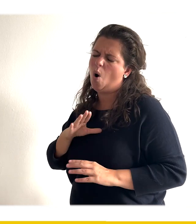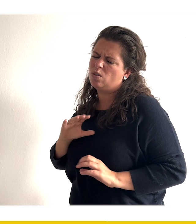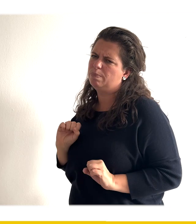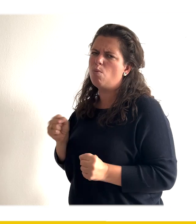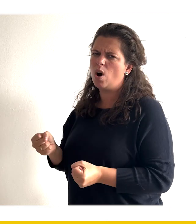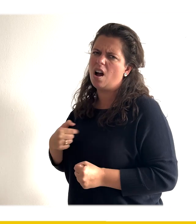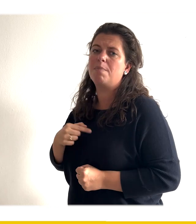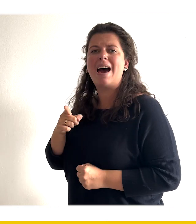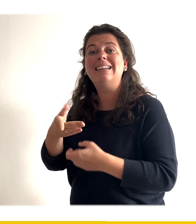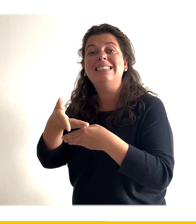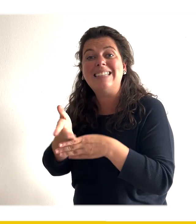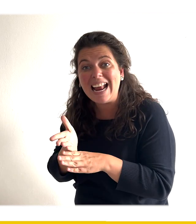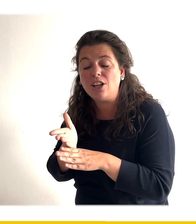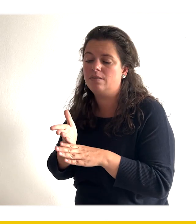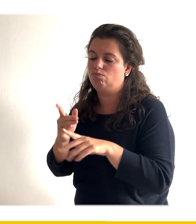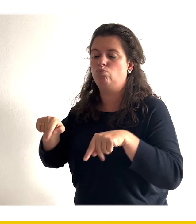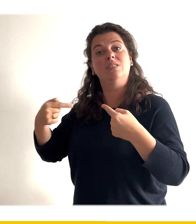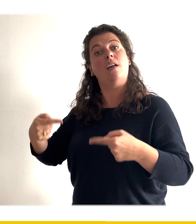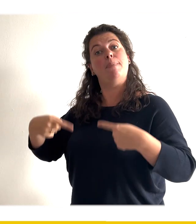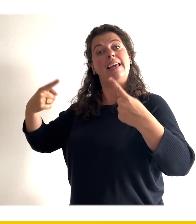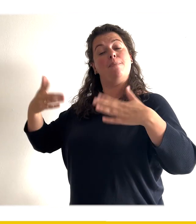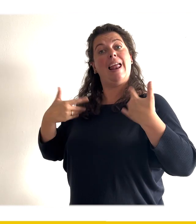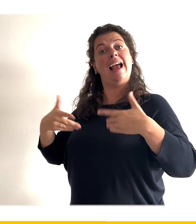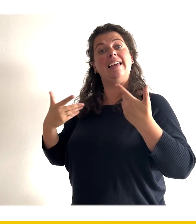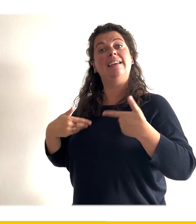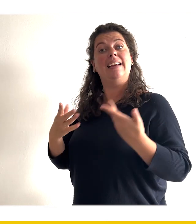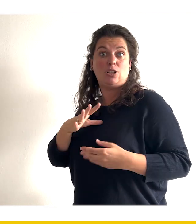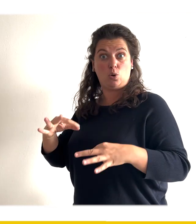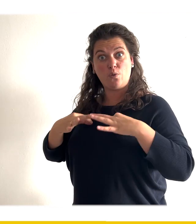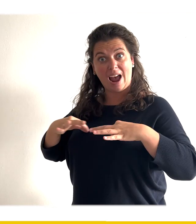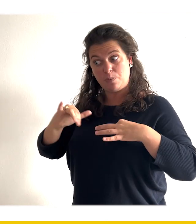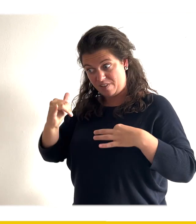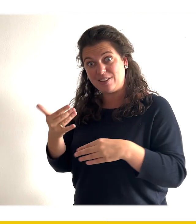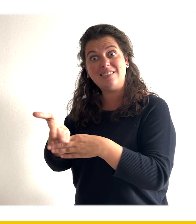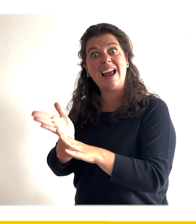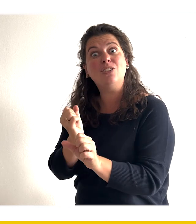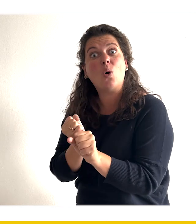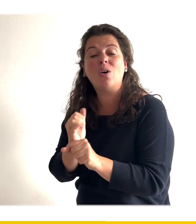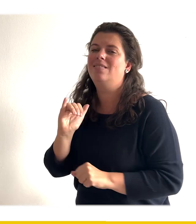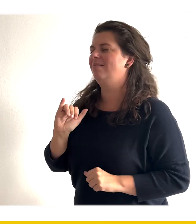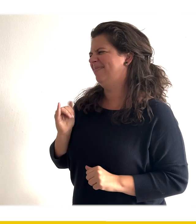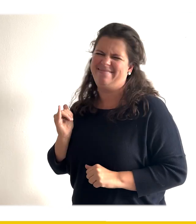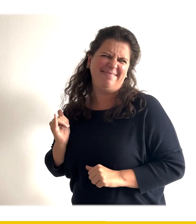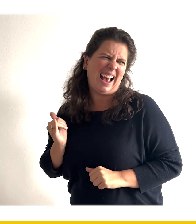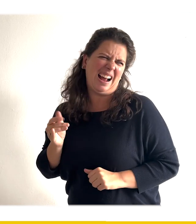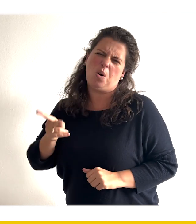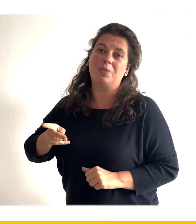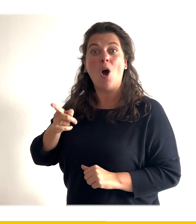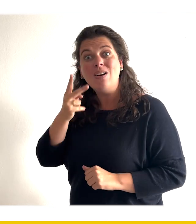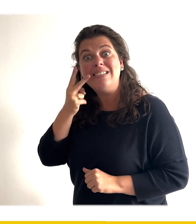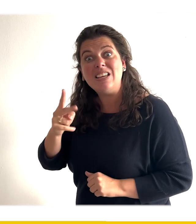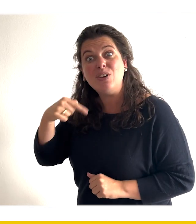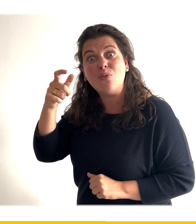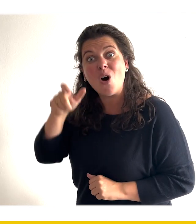Maar delen maakt je eigenlijk ook wel weer blij. En dan is het ook wel weer fijn om wel te kunnen doen. Is ook zo, ja. Inderdaad, ja. Hey kids, zien we jullie volgende